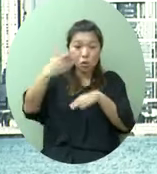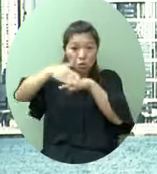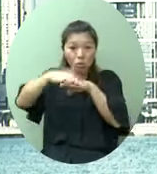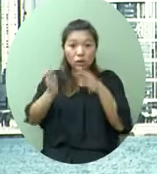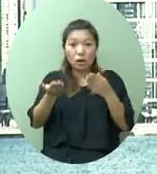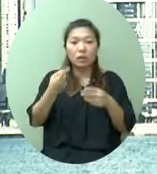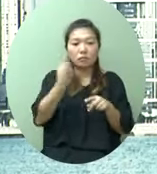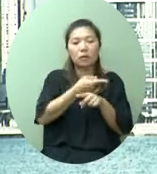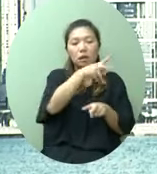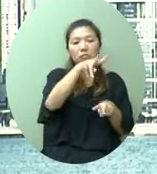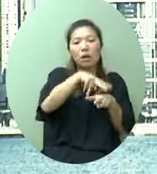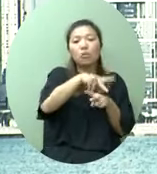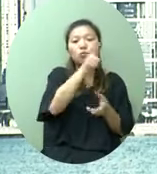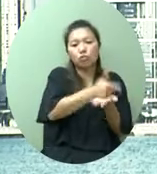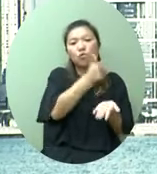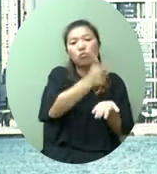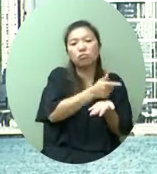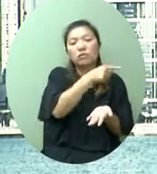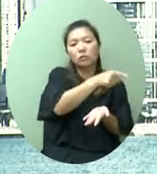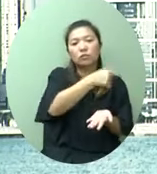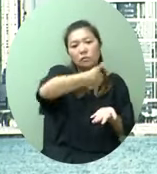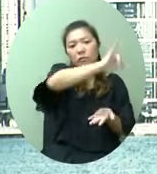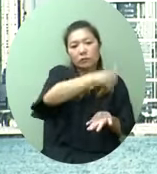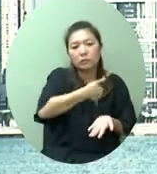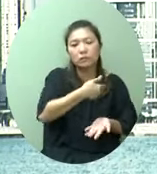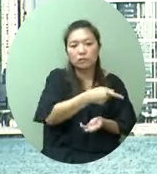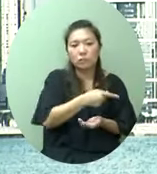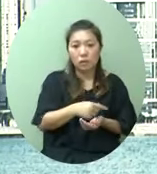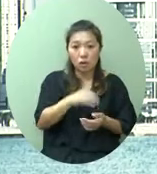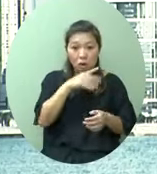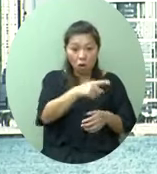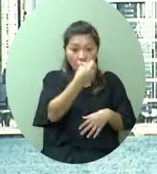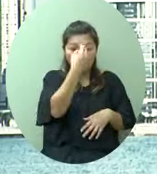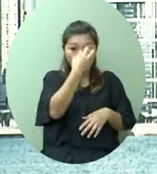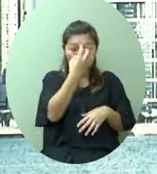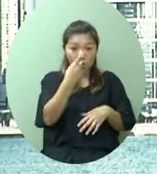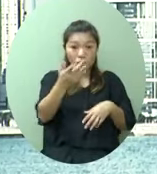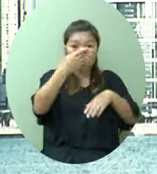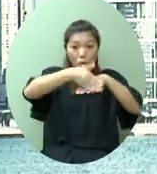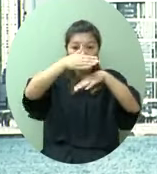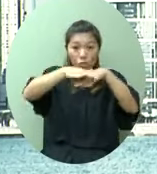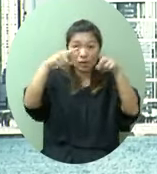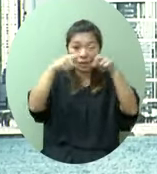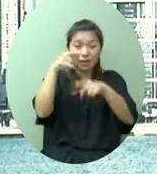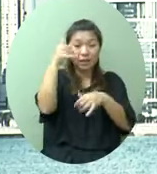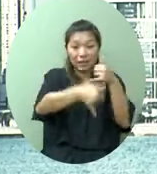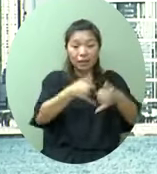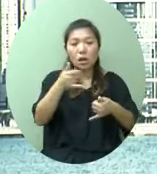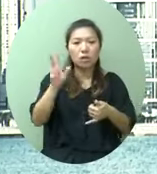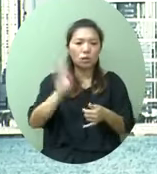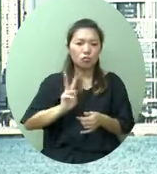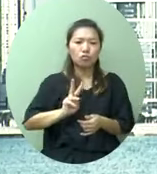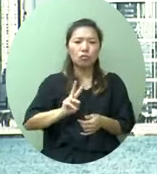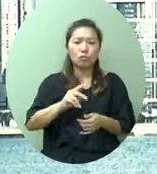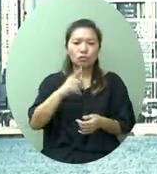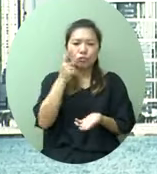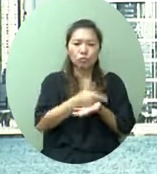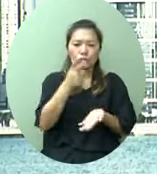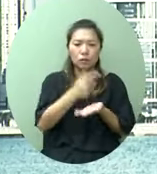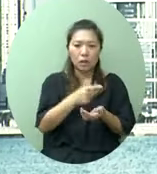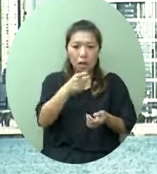係內地係更加緊要嘅。即使係喺香港嘅外國商會，我都係咁同佢哋講。這些外國的企